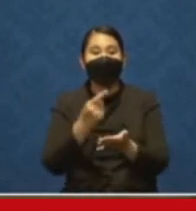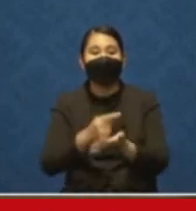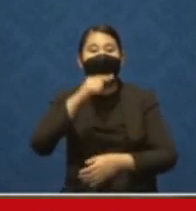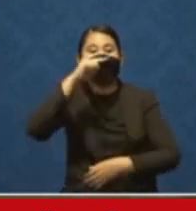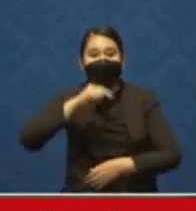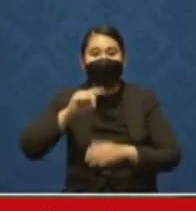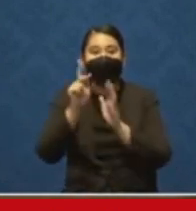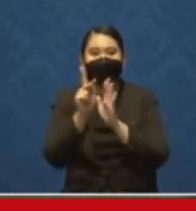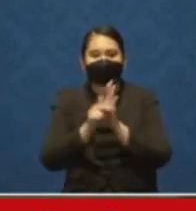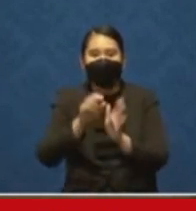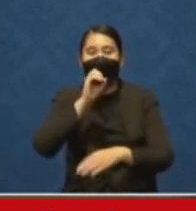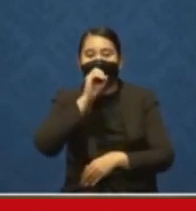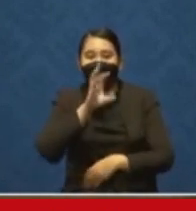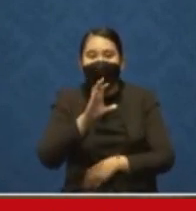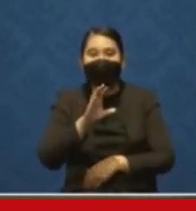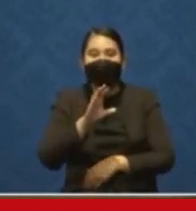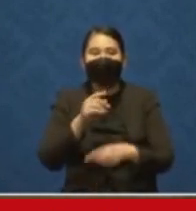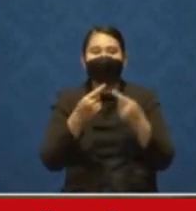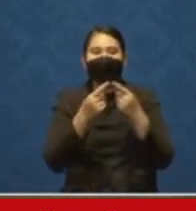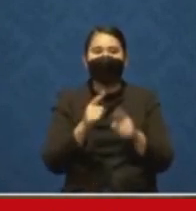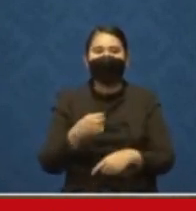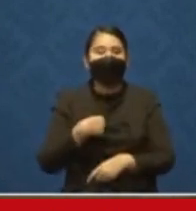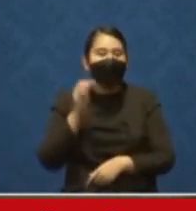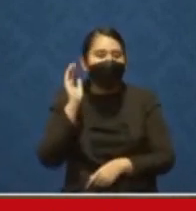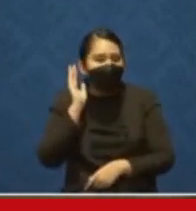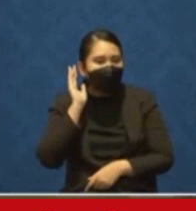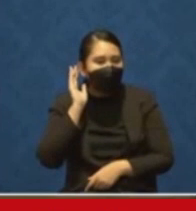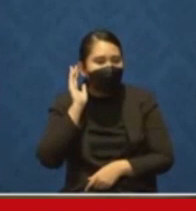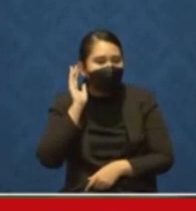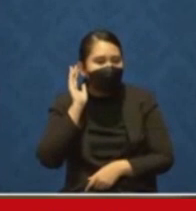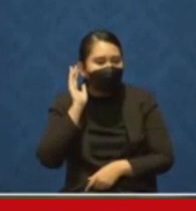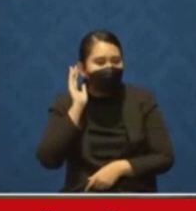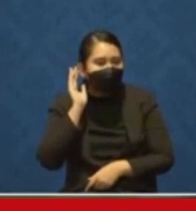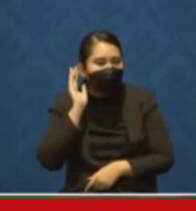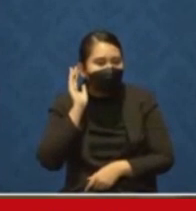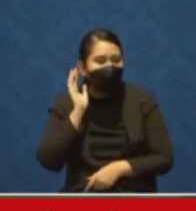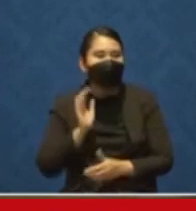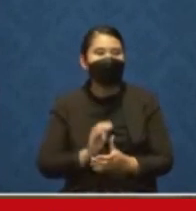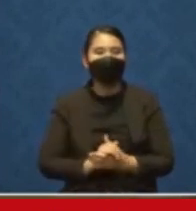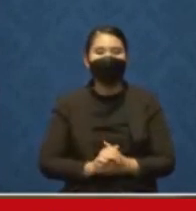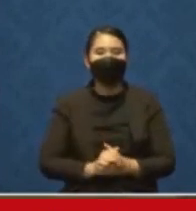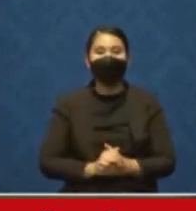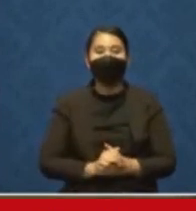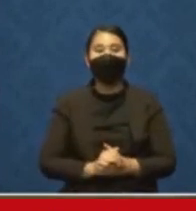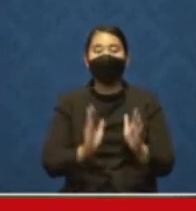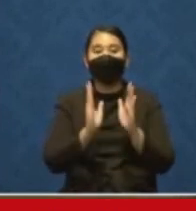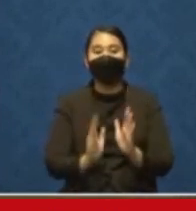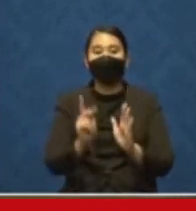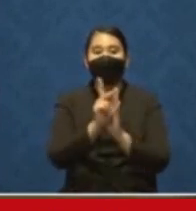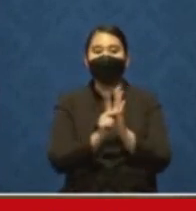ต้นเฉลี่ยบอกว่าไงไม่จริงหรือไม่จริงมีแต่ที่ปรึกษากฎหมายของไทย